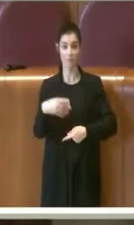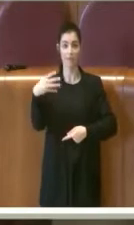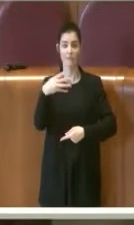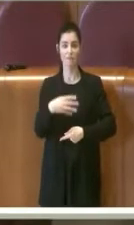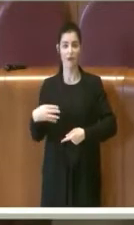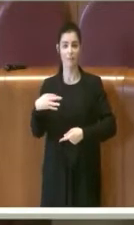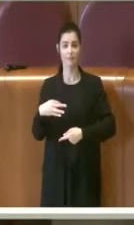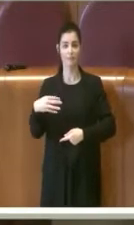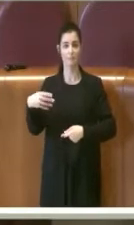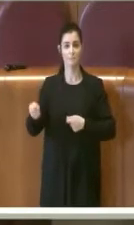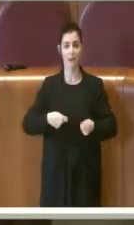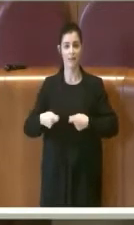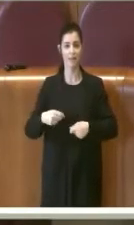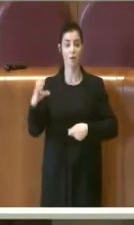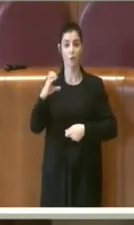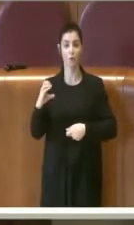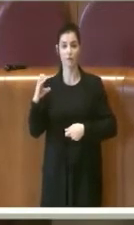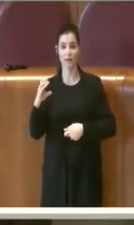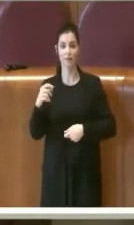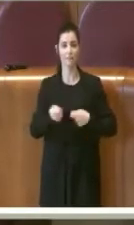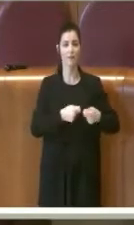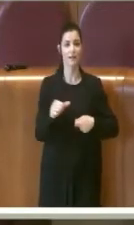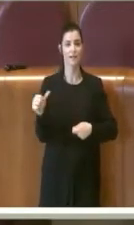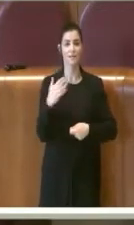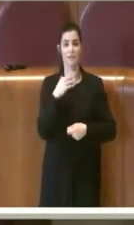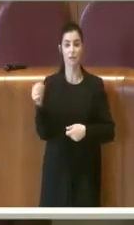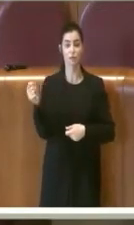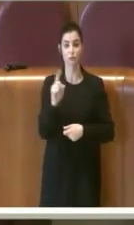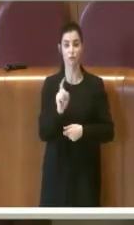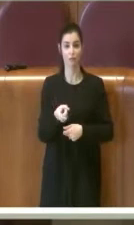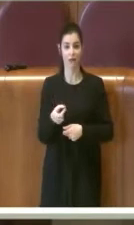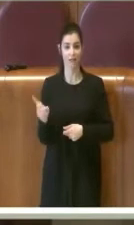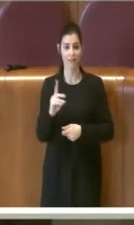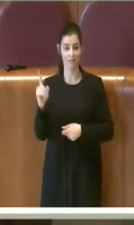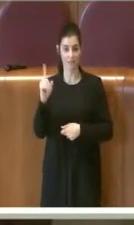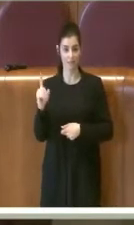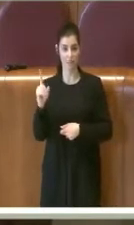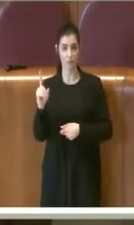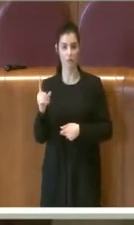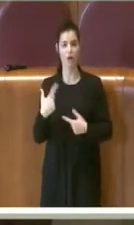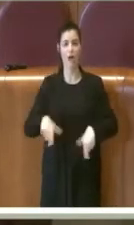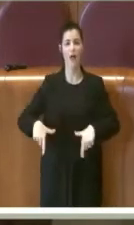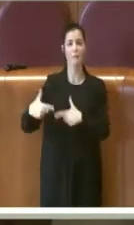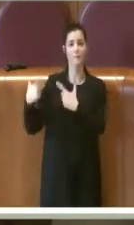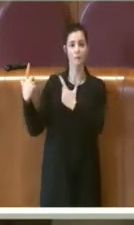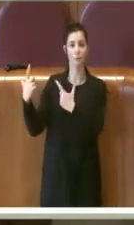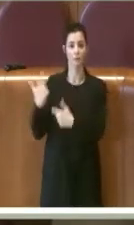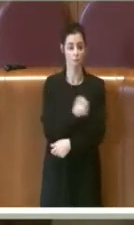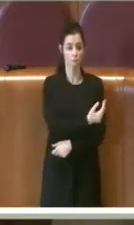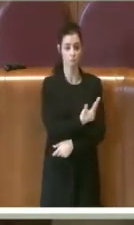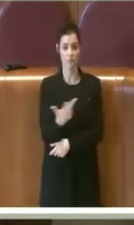Market di Corviale, il mercato di San Giovanni di Dio e il mercato dell'Alberone. Entrambe queste tre